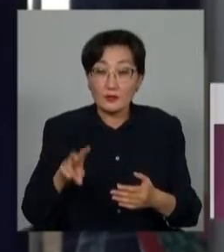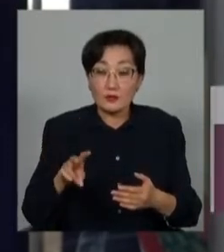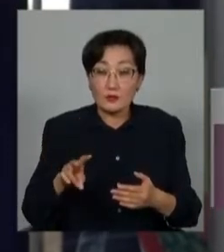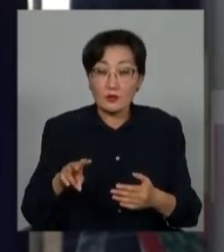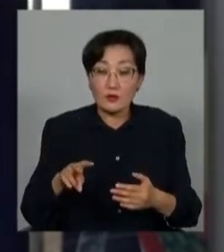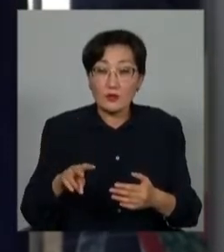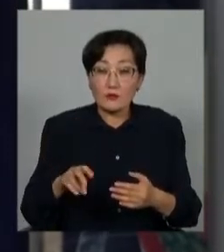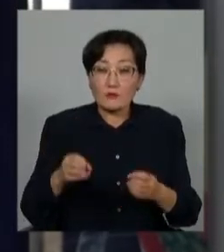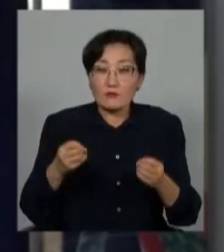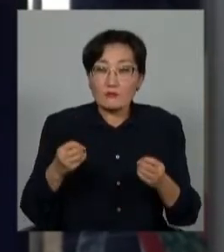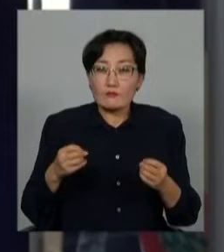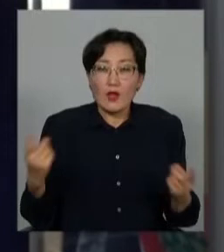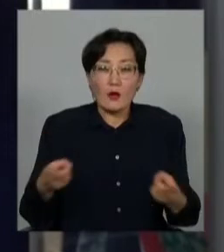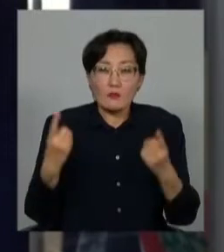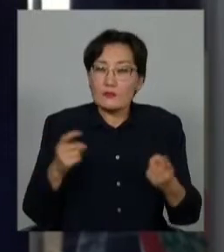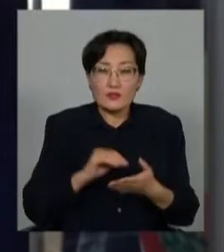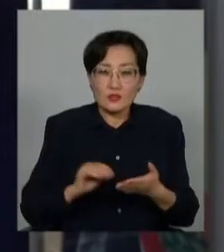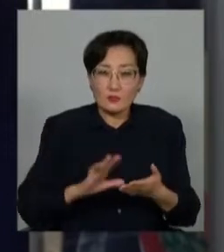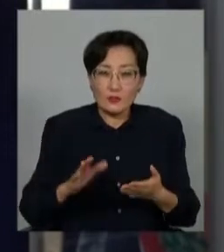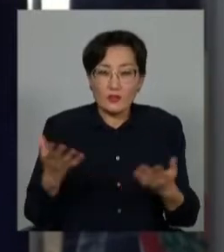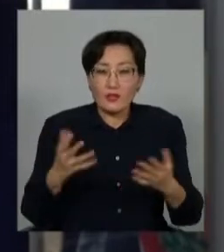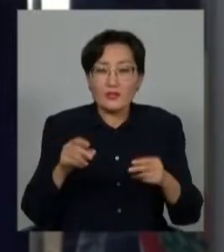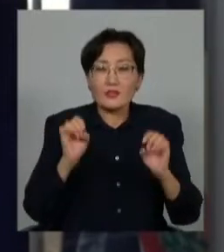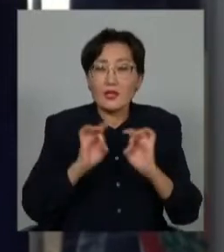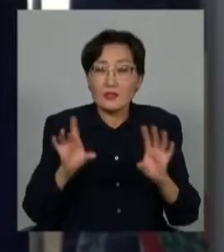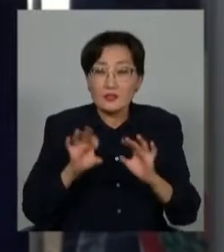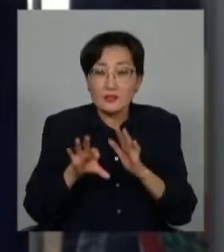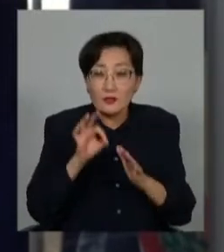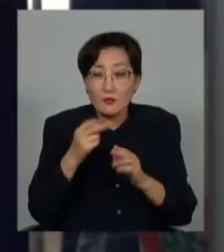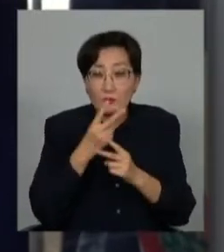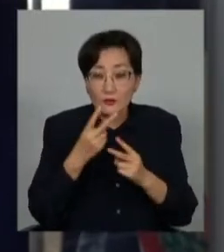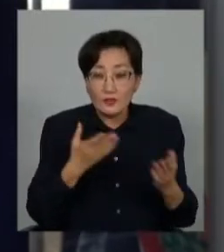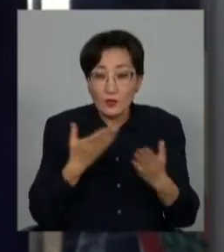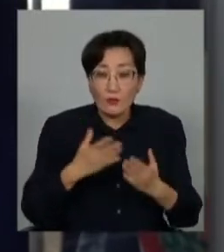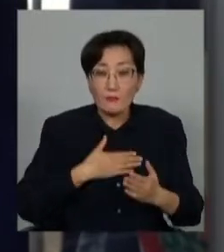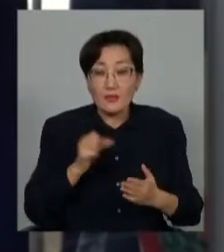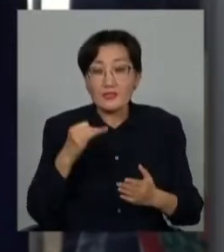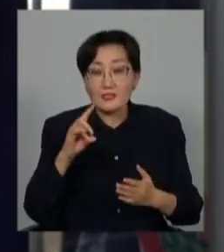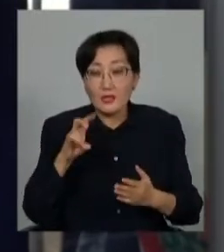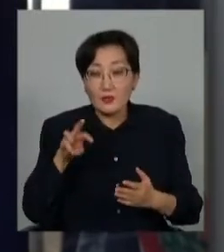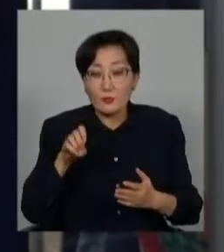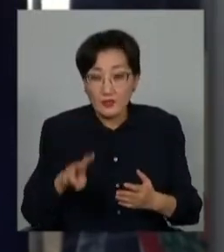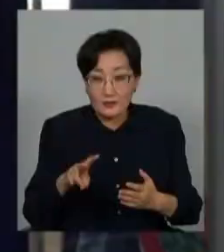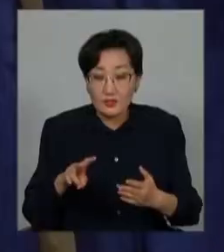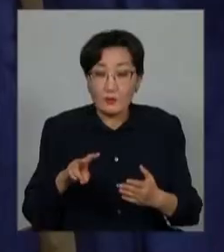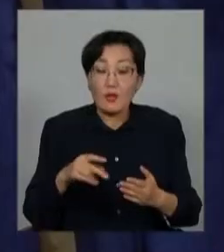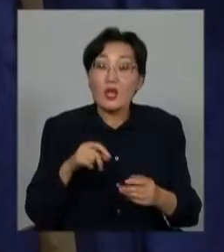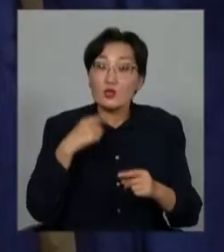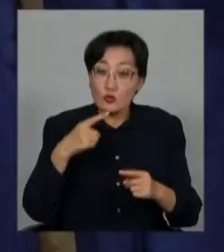орта қол нәрсе жазбайтын, бір ғажайып қасиеті. Қай әңгімесін алсаңыз да мен Сайынмын деп сөйлеп